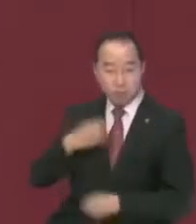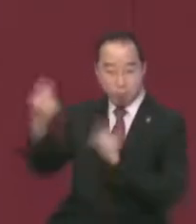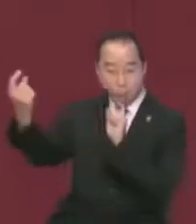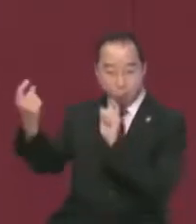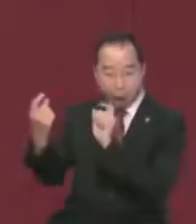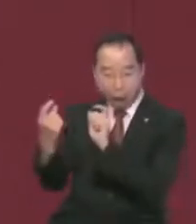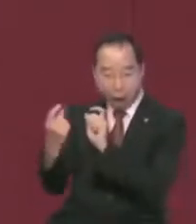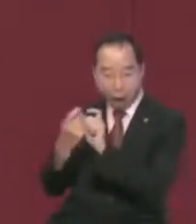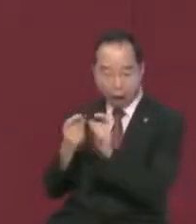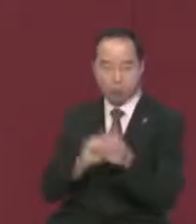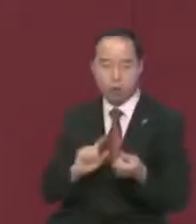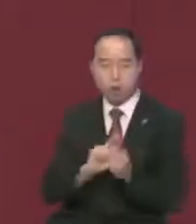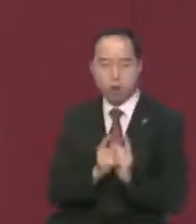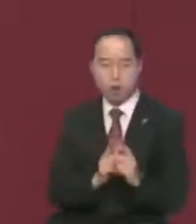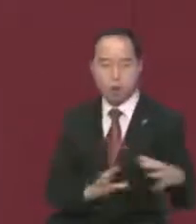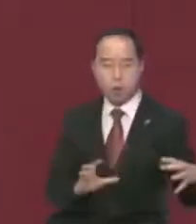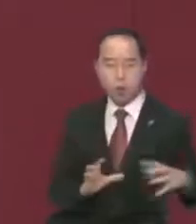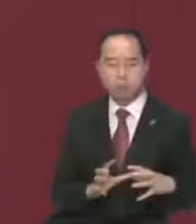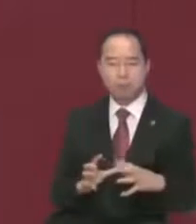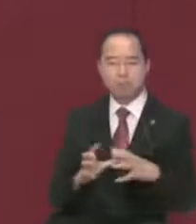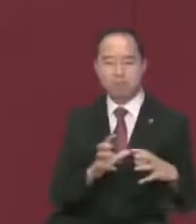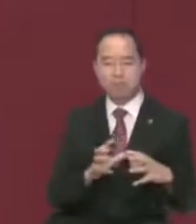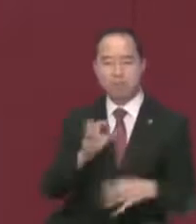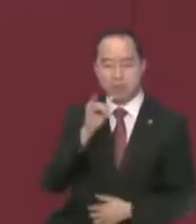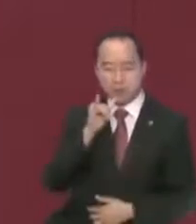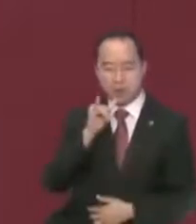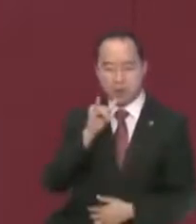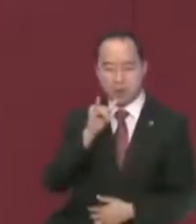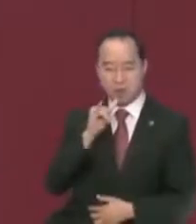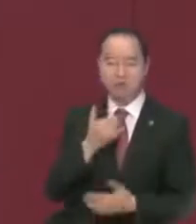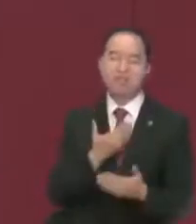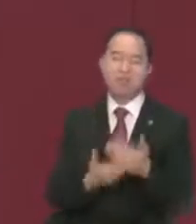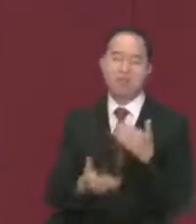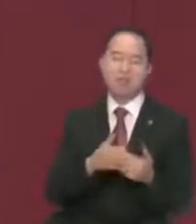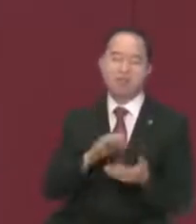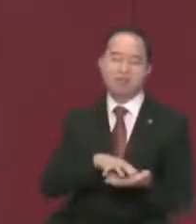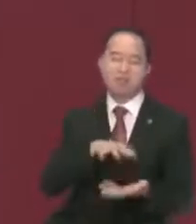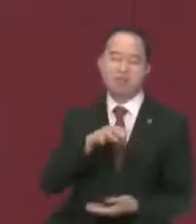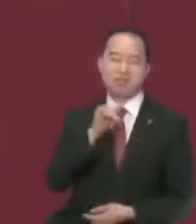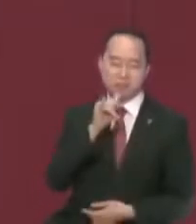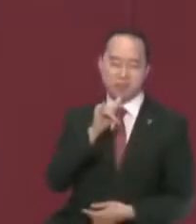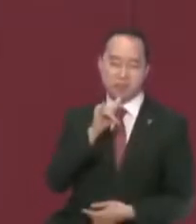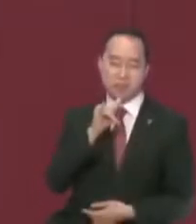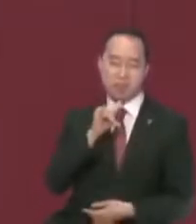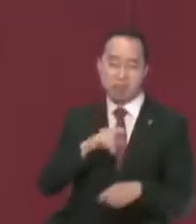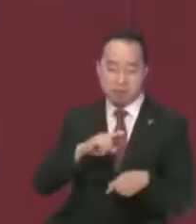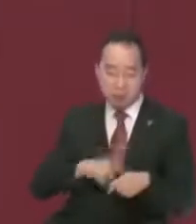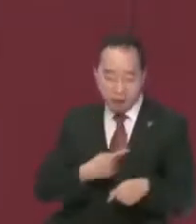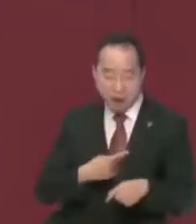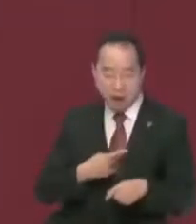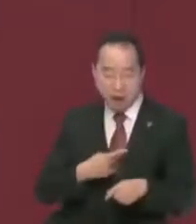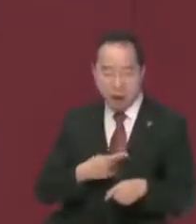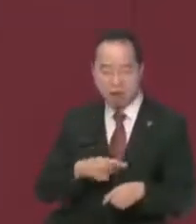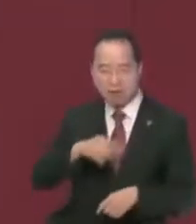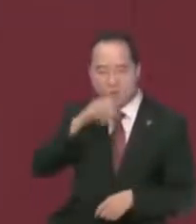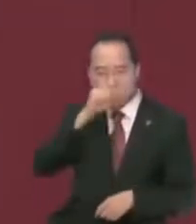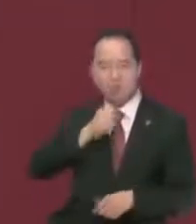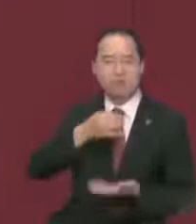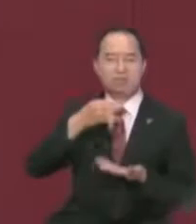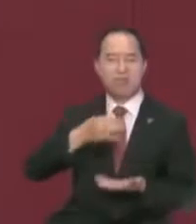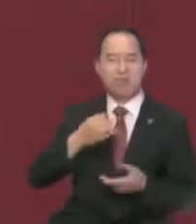협력해 오셨습니다. 국민의 그런 경험과 저력은 우리의 믿음직한 자산입니다.